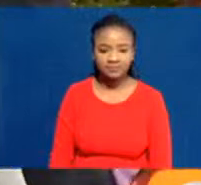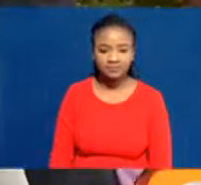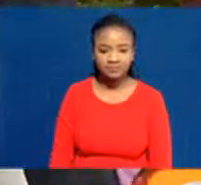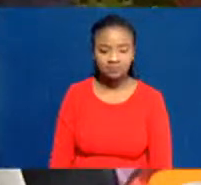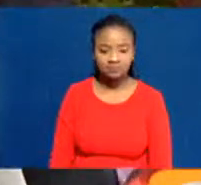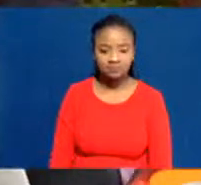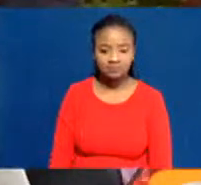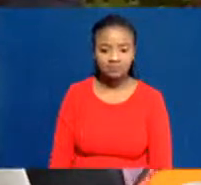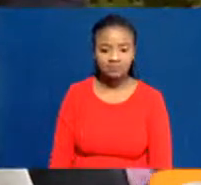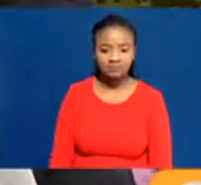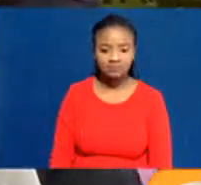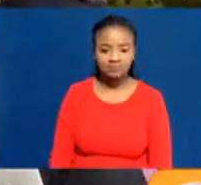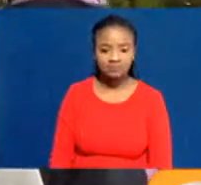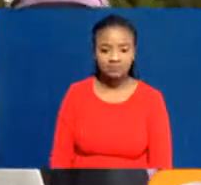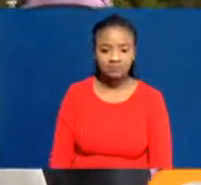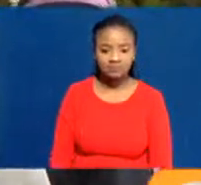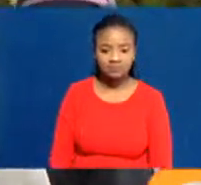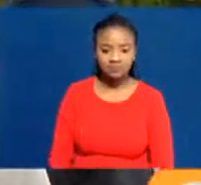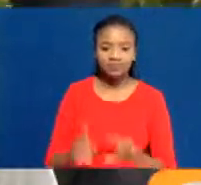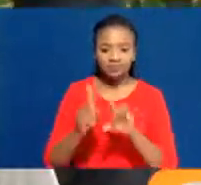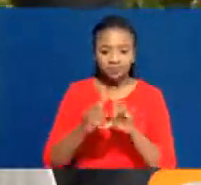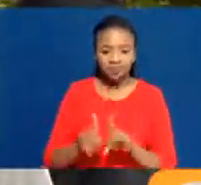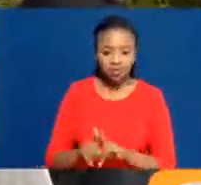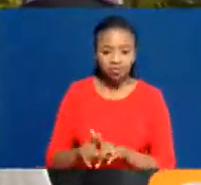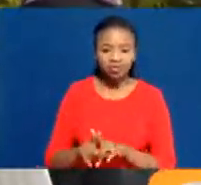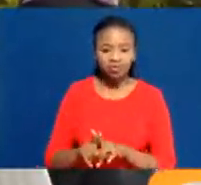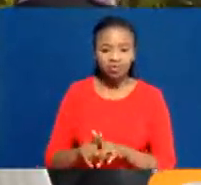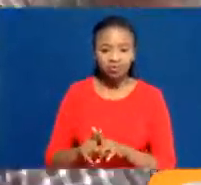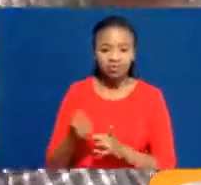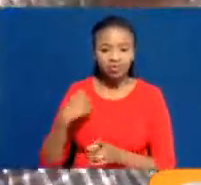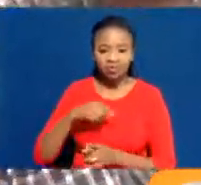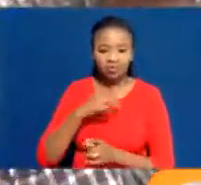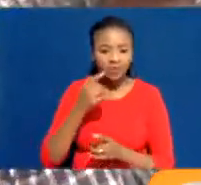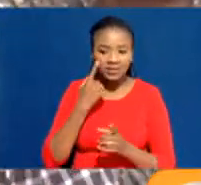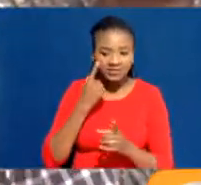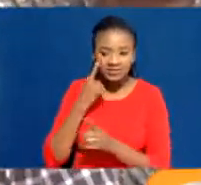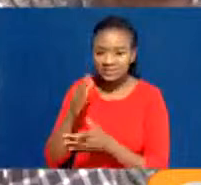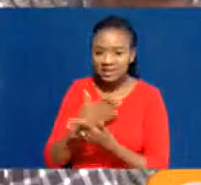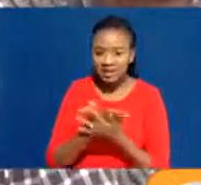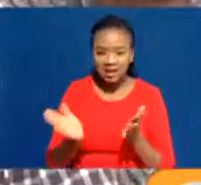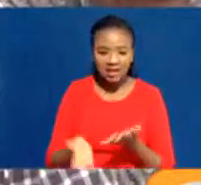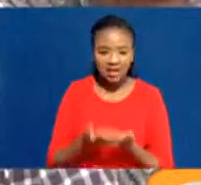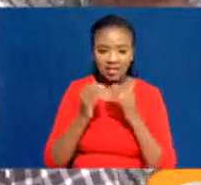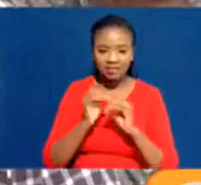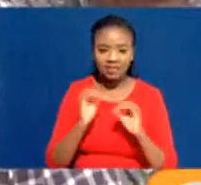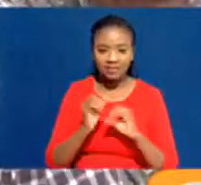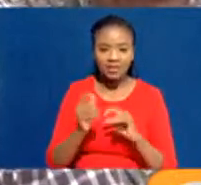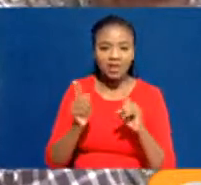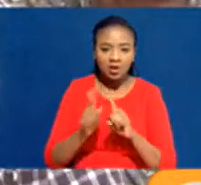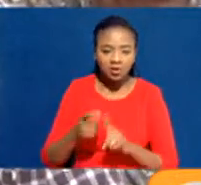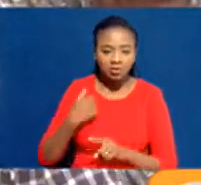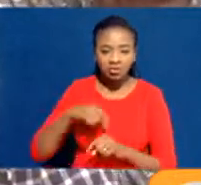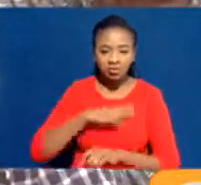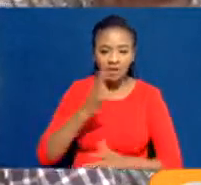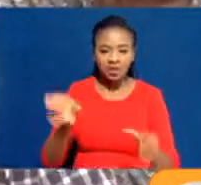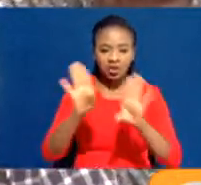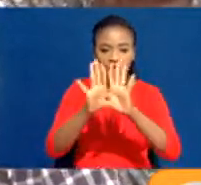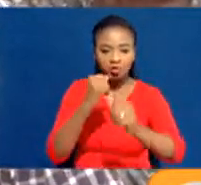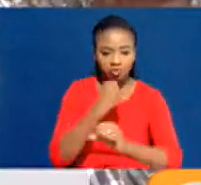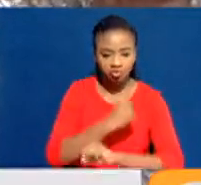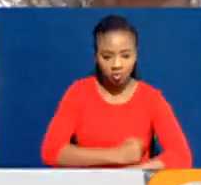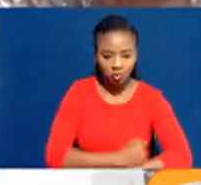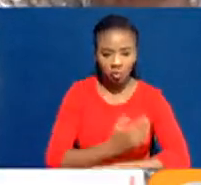Tumeongea kwa kila mahali, tumeingia kwa kila ofisi, hatuoni usaidizi wowote. Kwa hivyo tulifunga shule last week Thursday, ndio